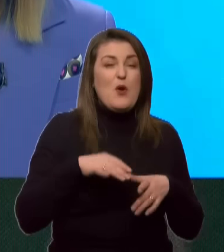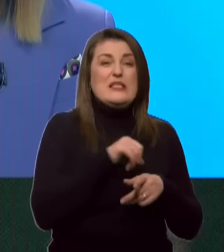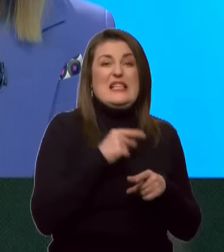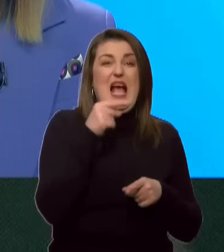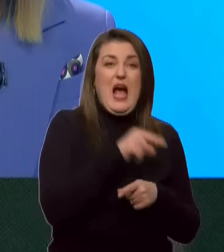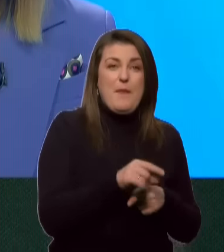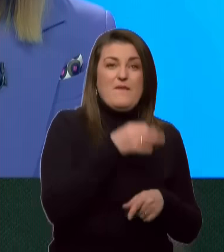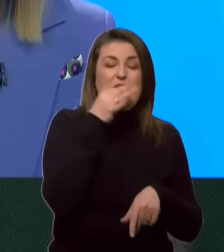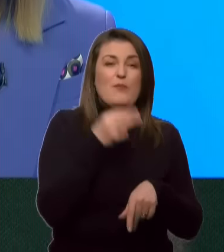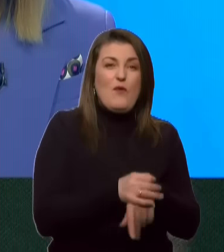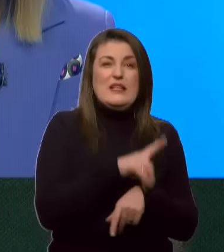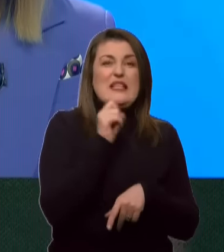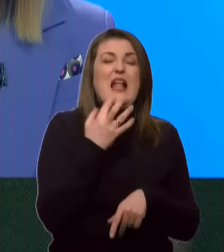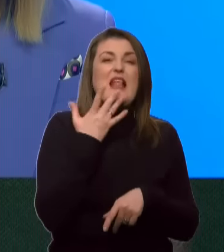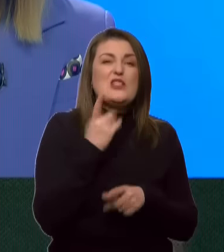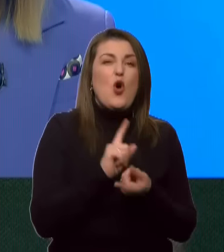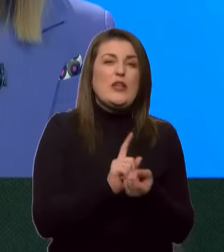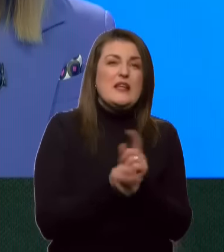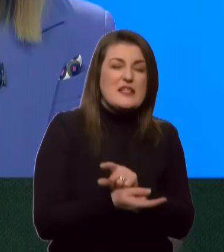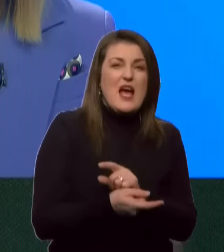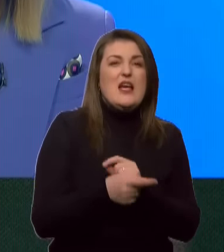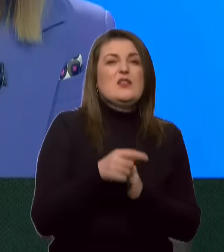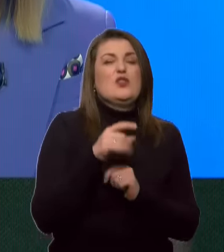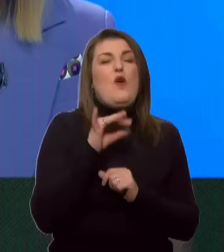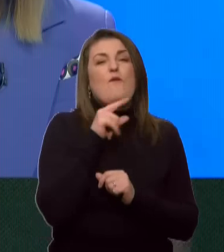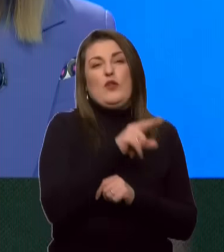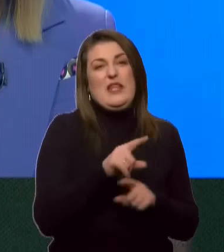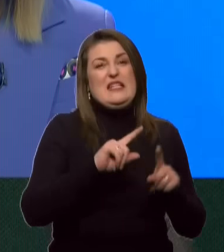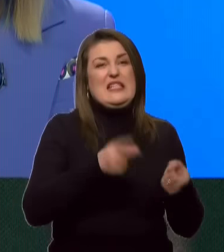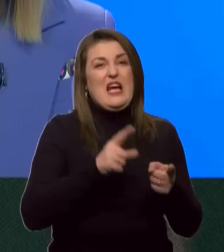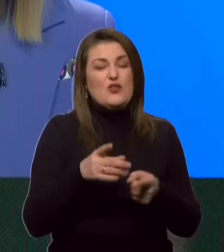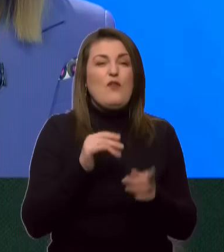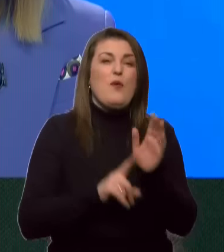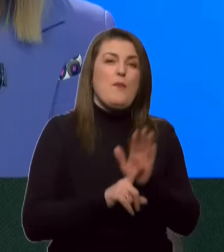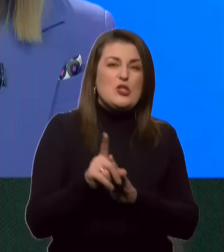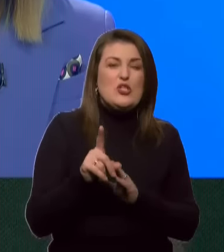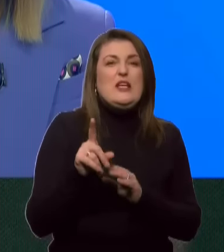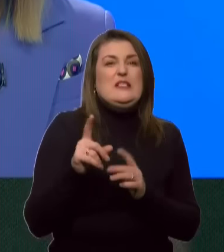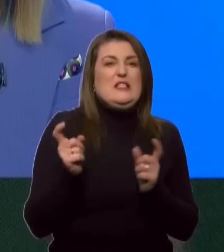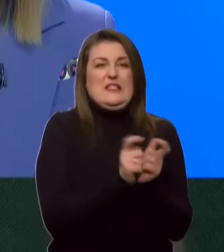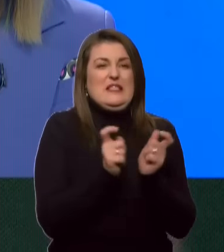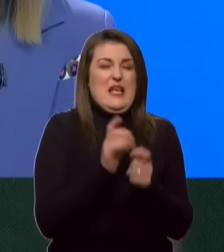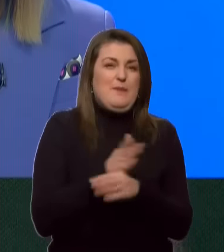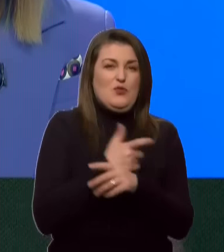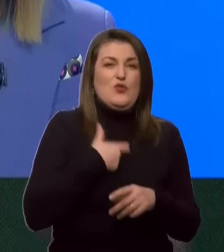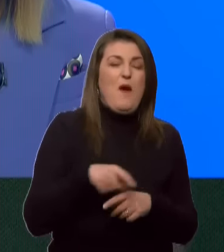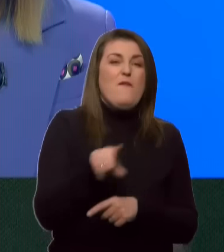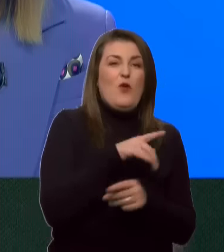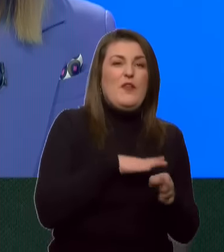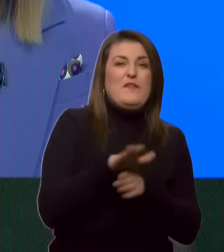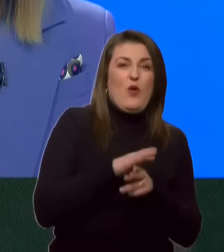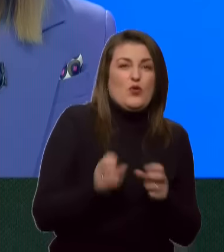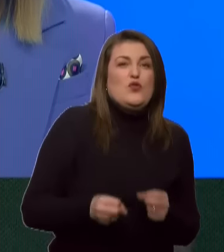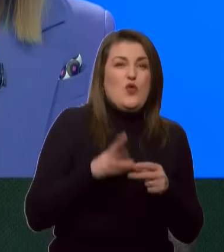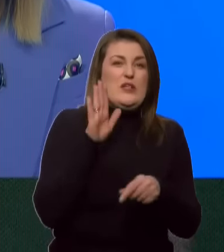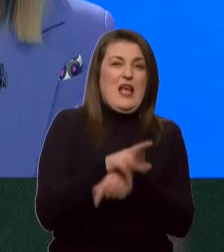які відповідали за націоналізацію у Балицького. Вони заарештовані і починають гризтись між собою. Тож вони виконували злочинні